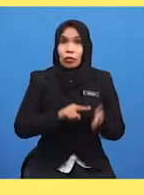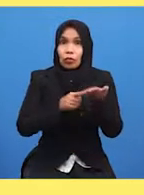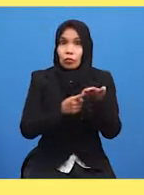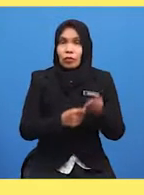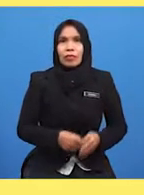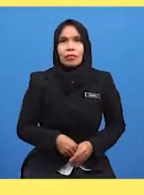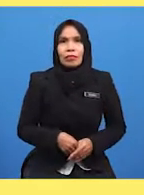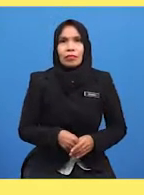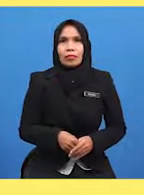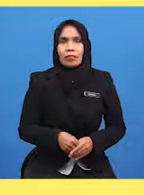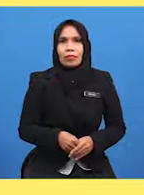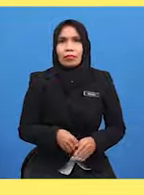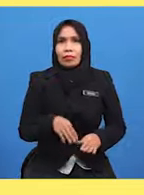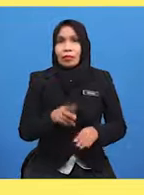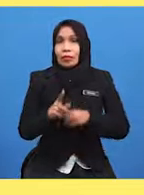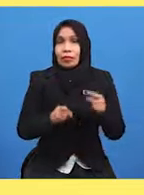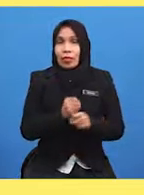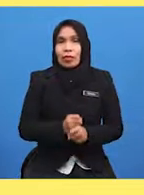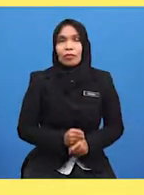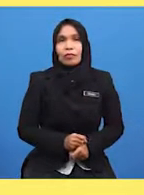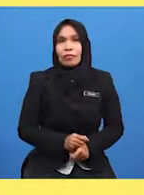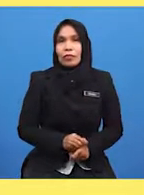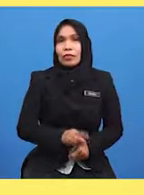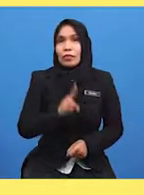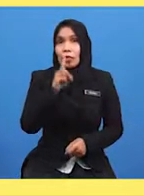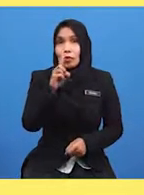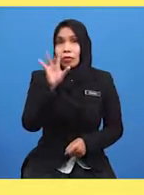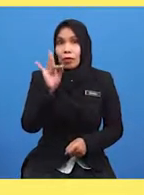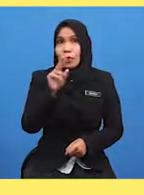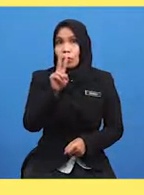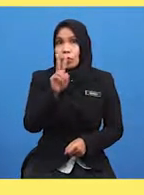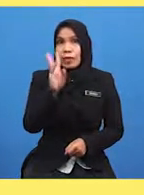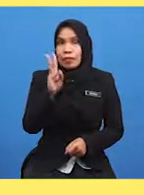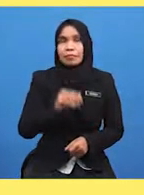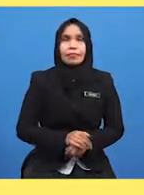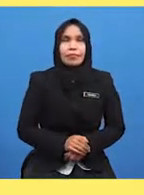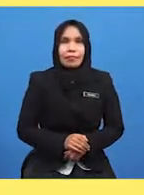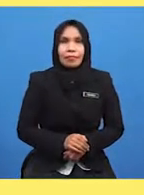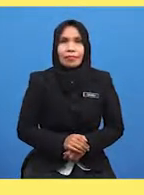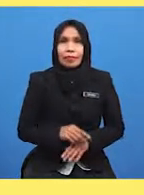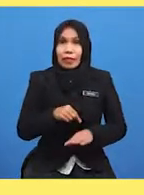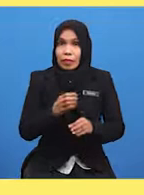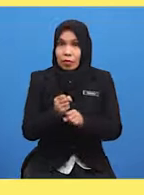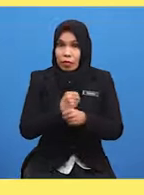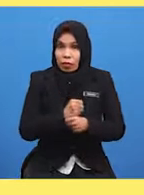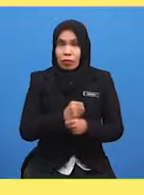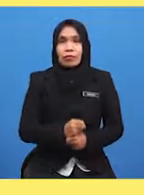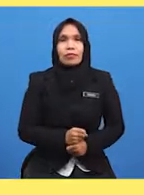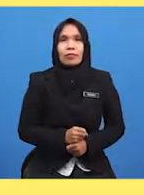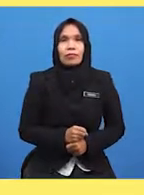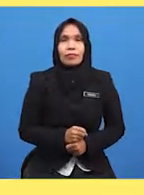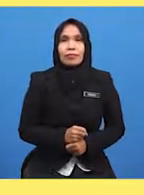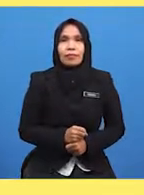negeri-negeri selatan pada tahun 1826 negeri-negeri selat yang dibentuk oleh British pada tahun